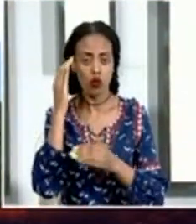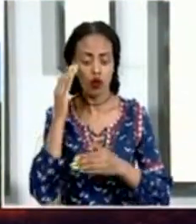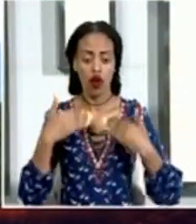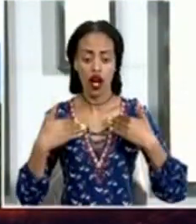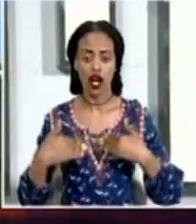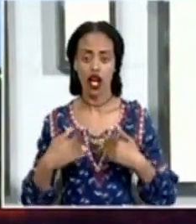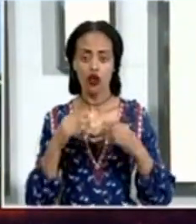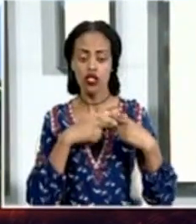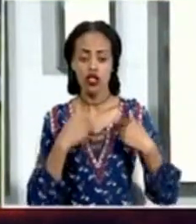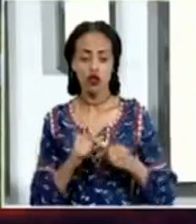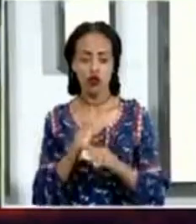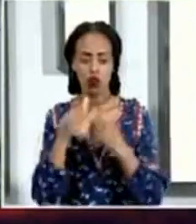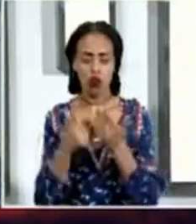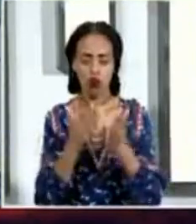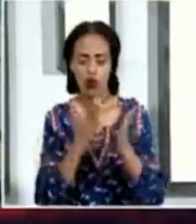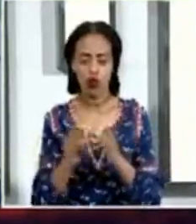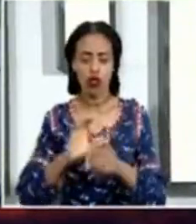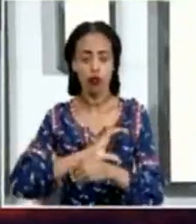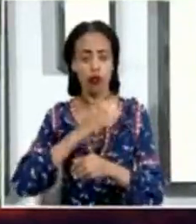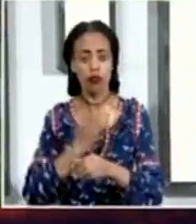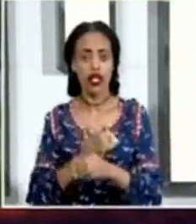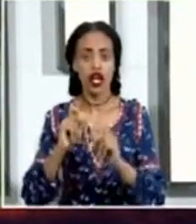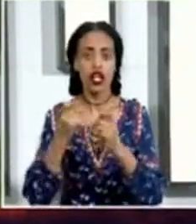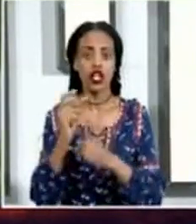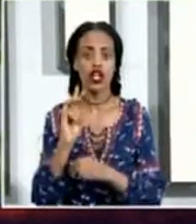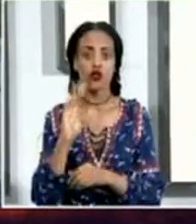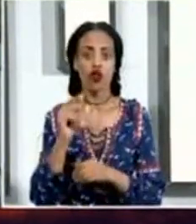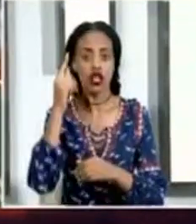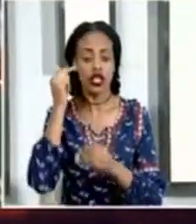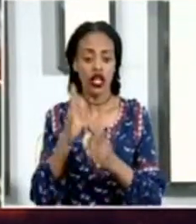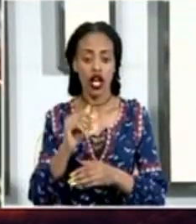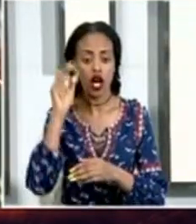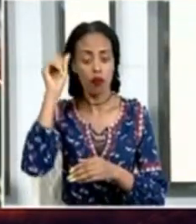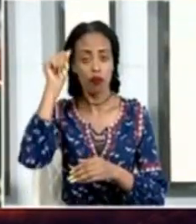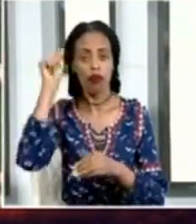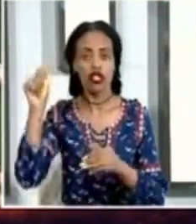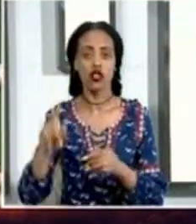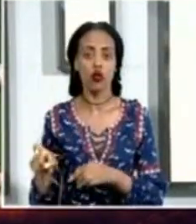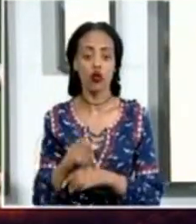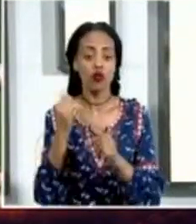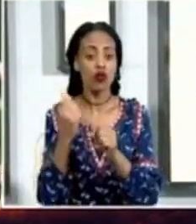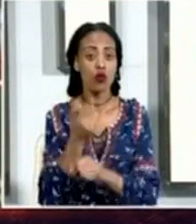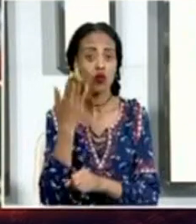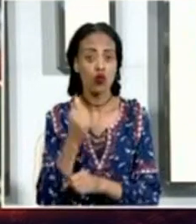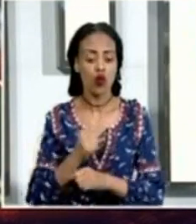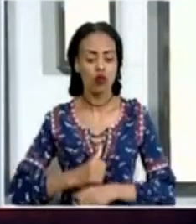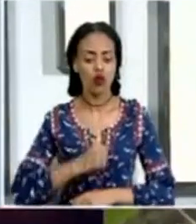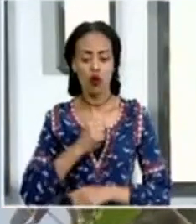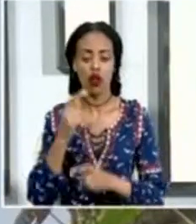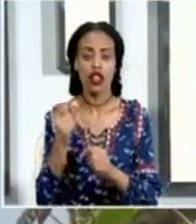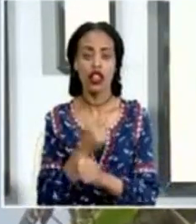አካላውን ስነ ልቦናውን ድልውነቱ በመሕያል ዳያስፖራ ትግራይ ድማ አምባሳደር ህዝብና ኮንኩም እትሰርሕዎ ዝነበርኩም ዘኹርዕ